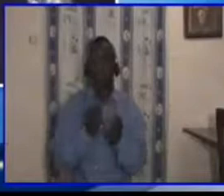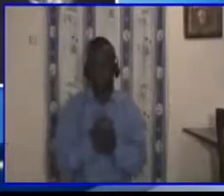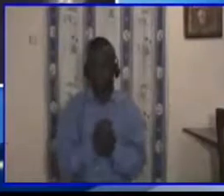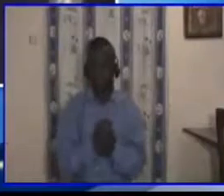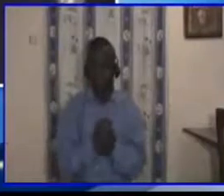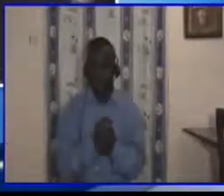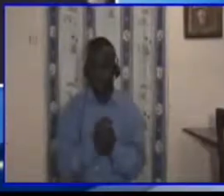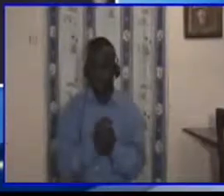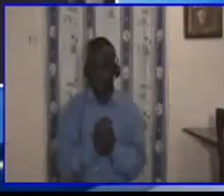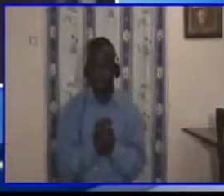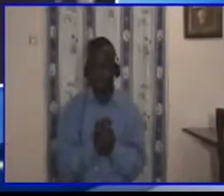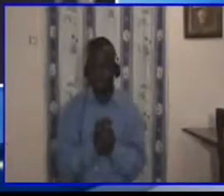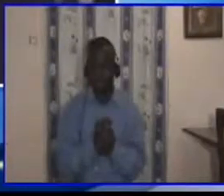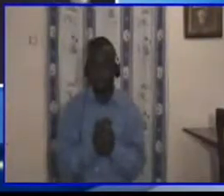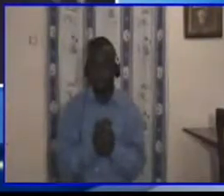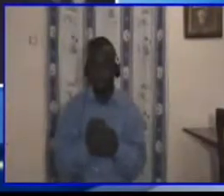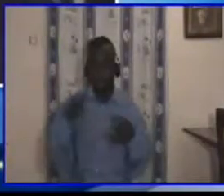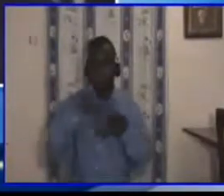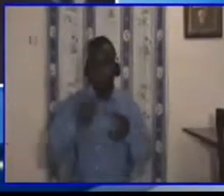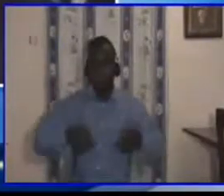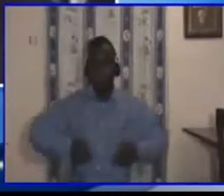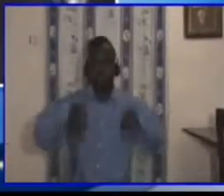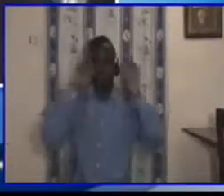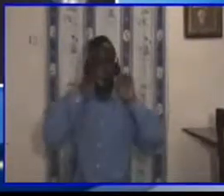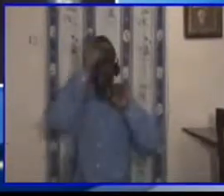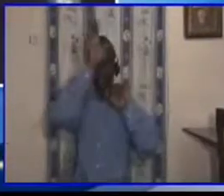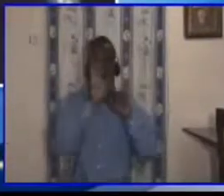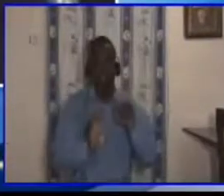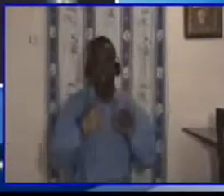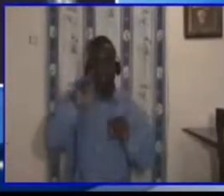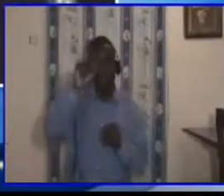in apocalisse capitolo 20